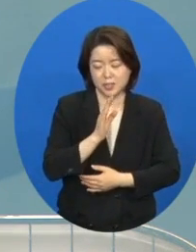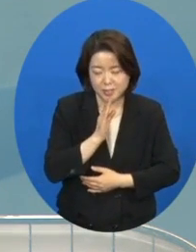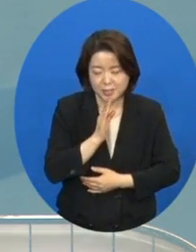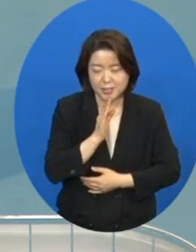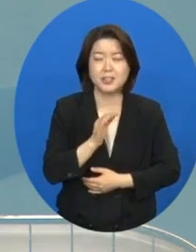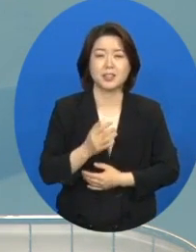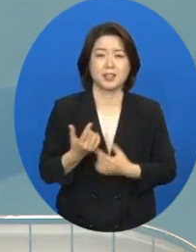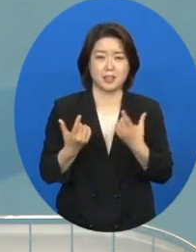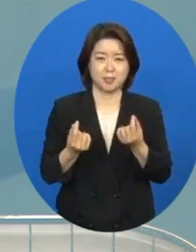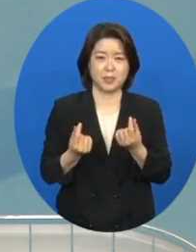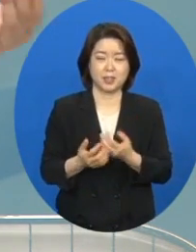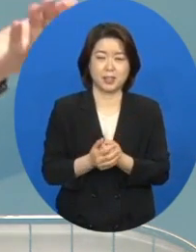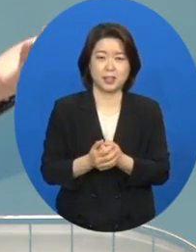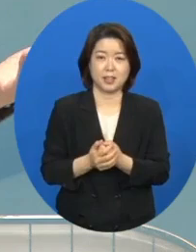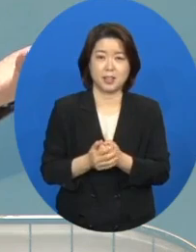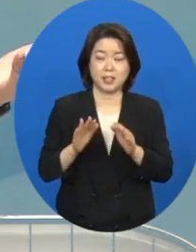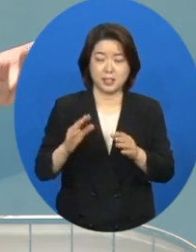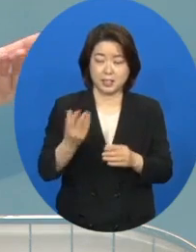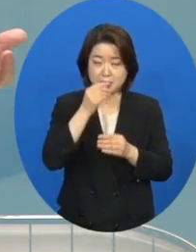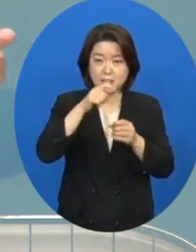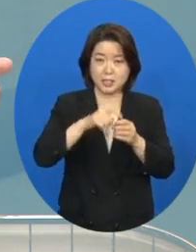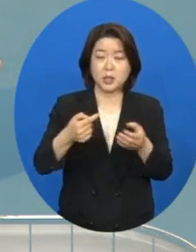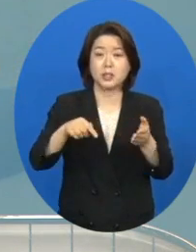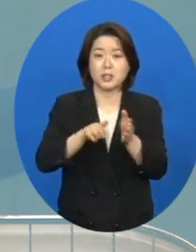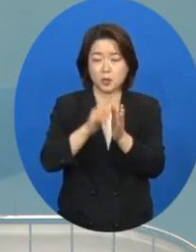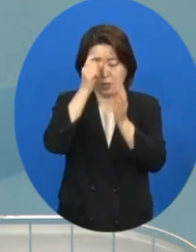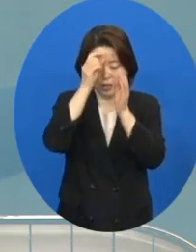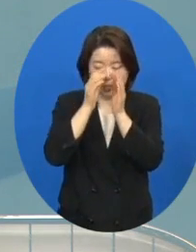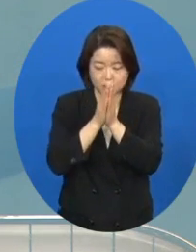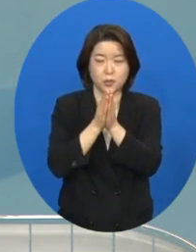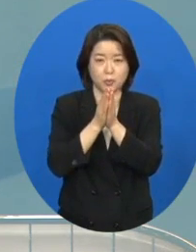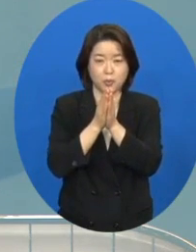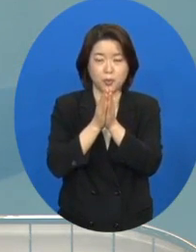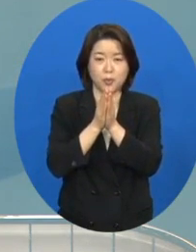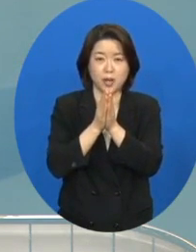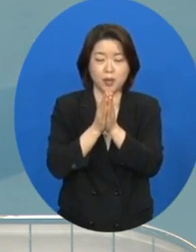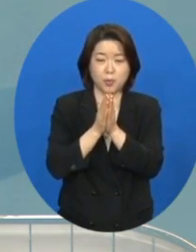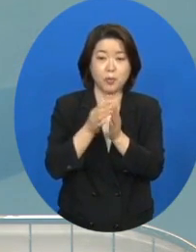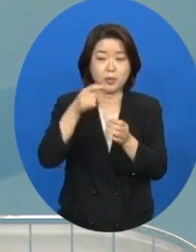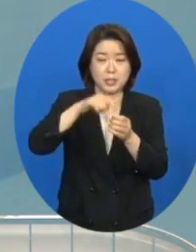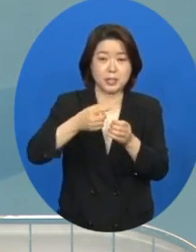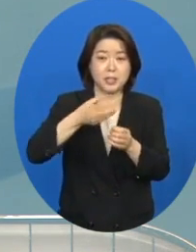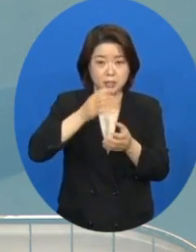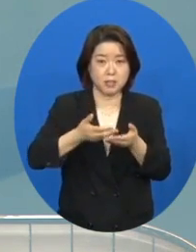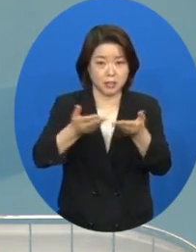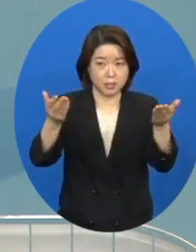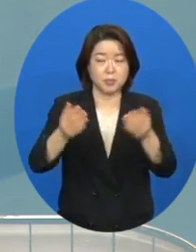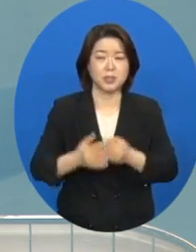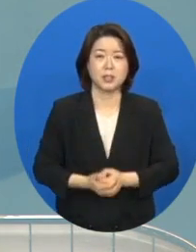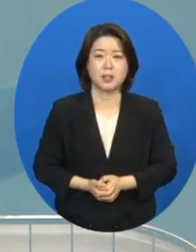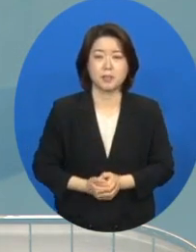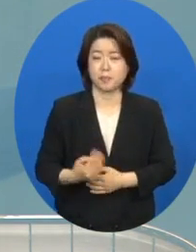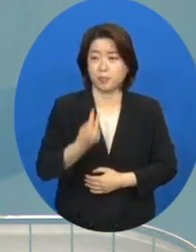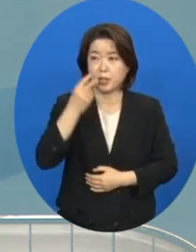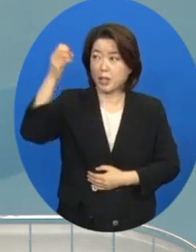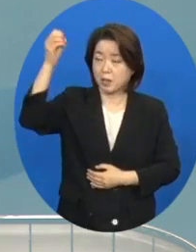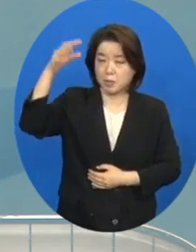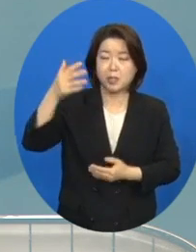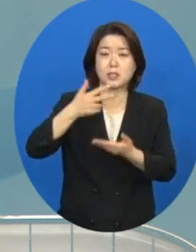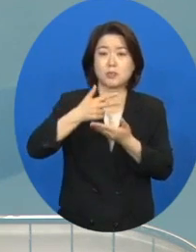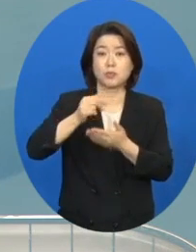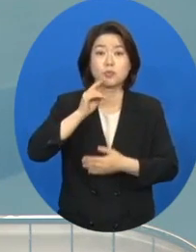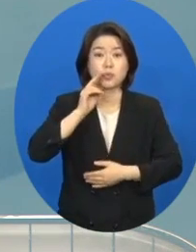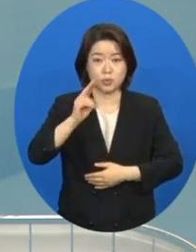겁니다. 이제 우리 성찬을 위해서 기도하고 성찬을 받겠는데, 생명이 빛이신